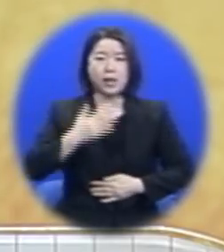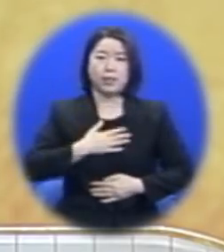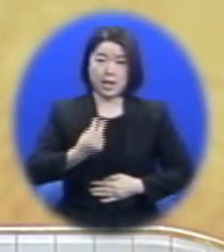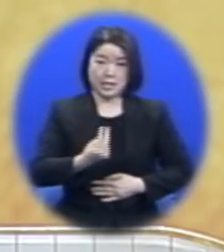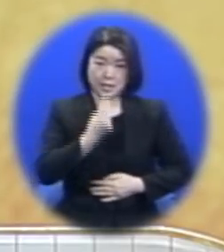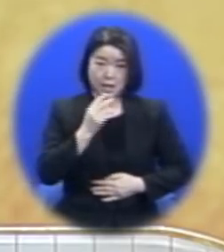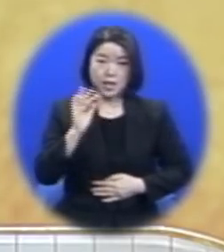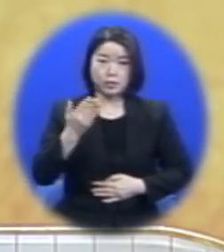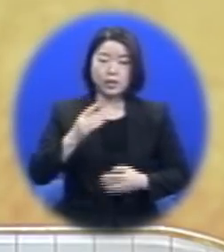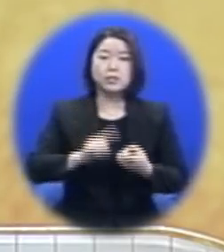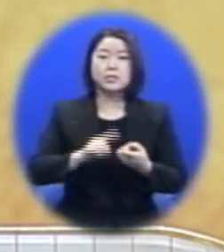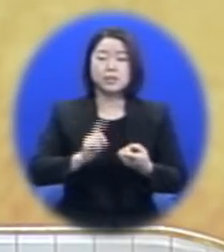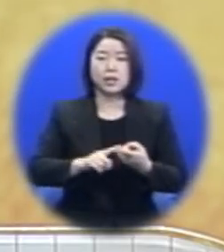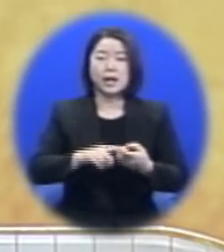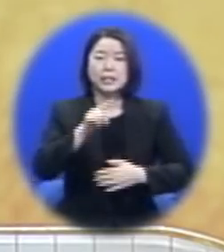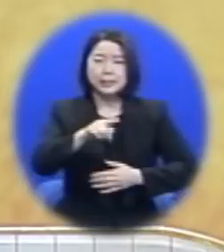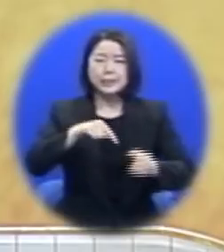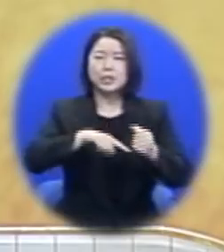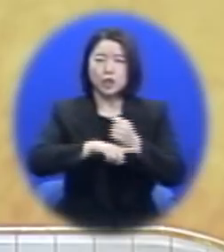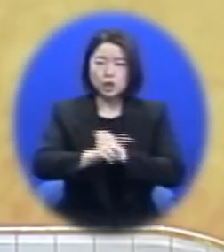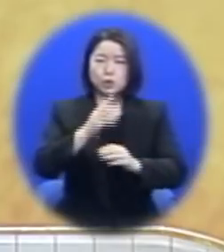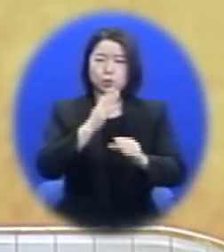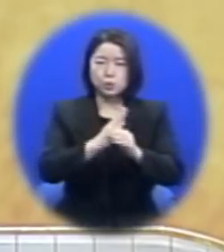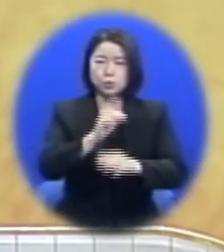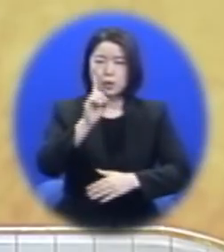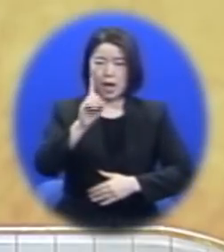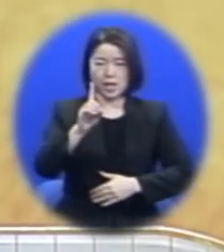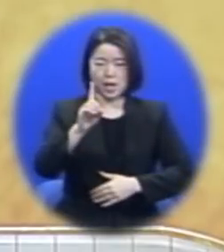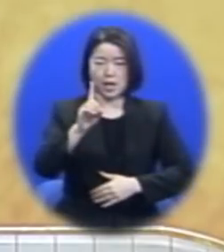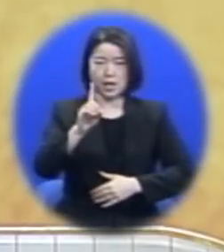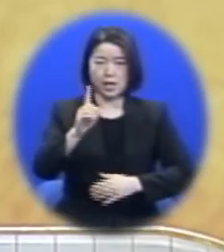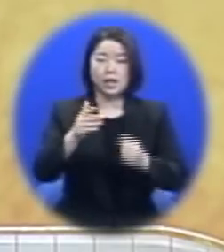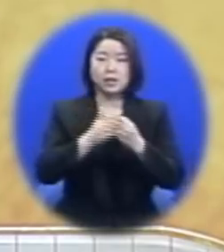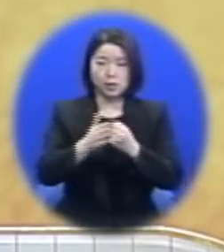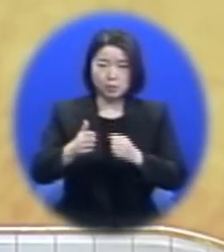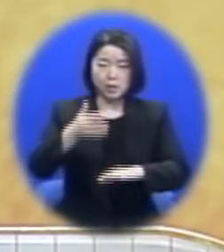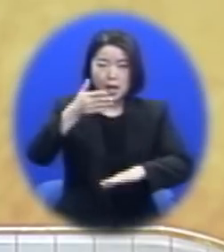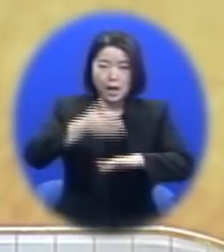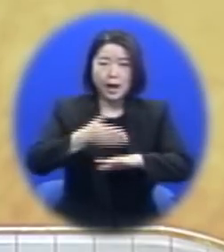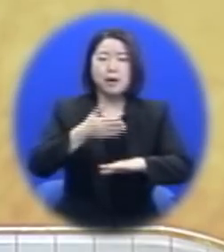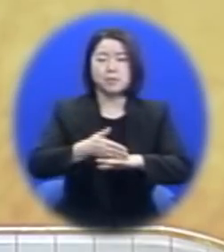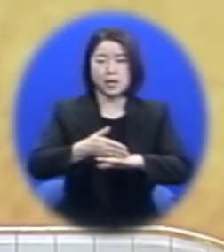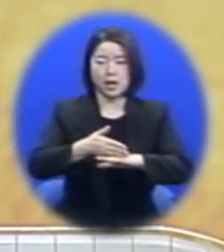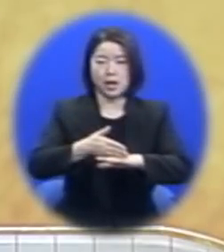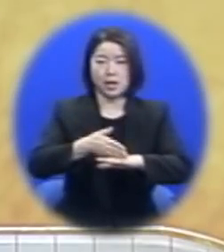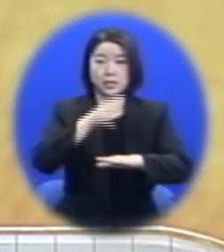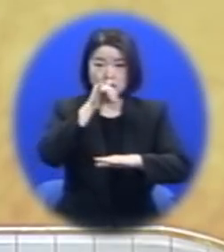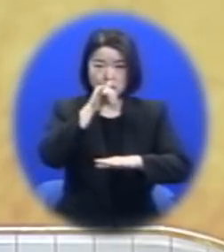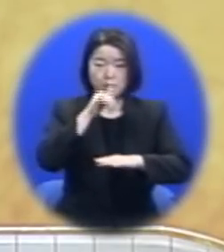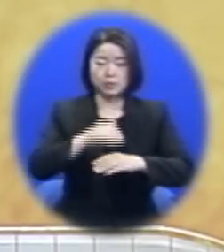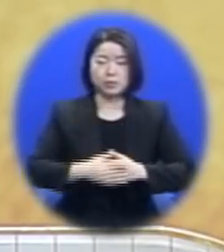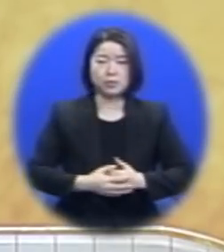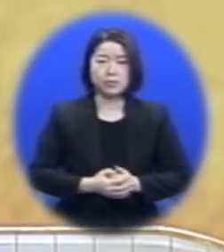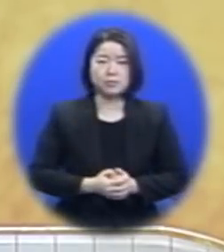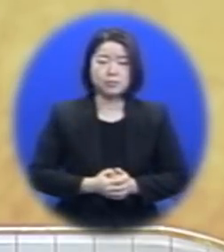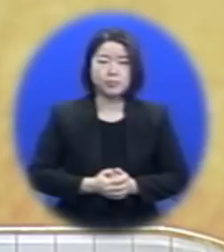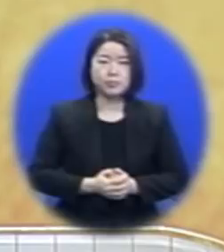하는지, 살아야 되는 이유 중에 하나를 감사하기 위해서라고 꼽았다는 것입니다.